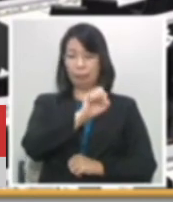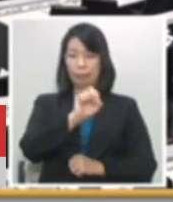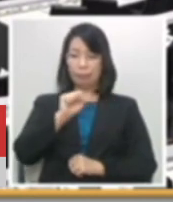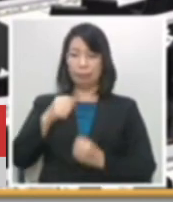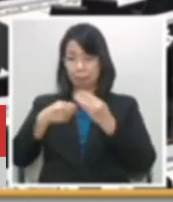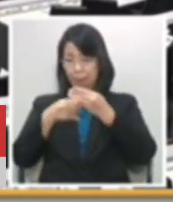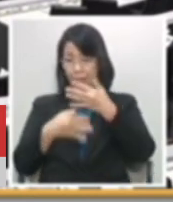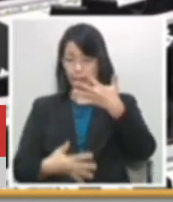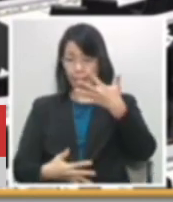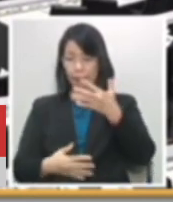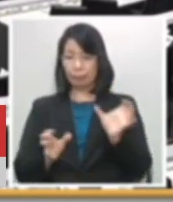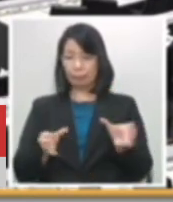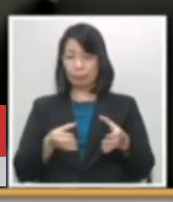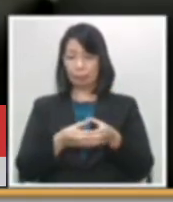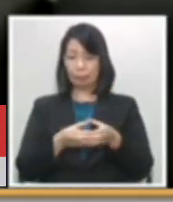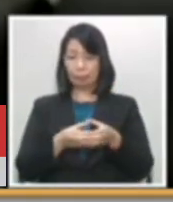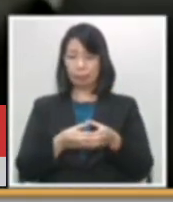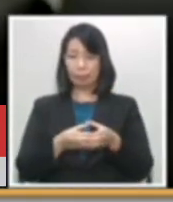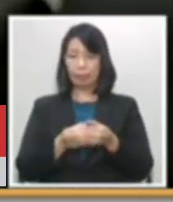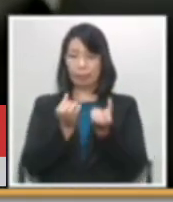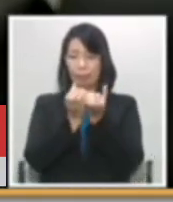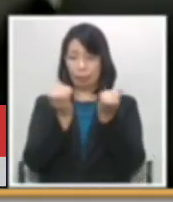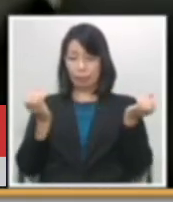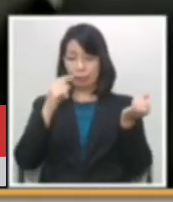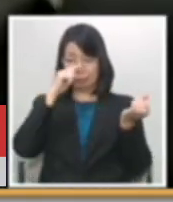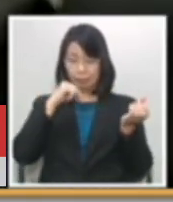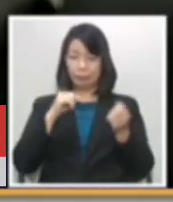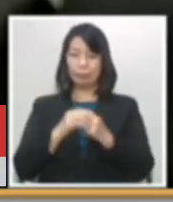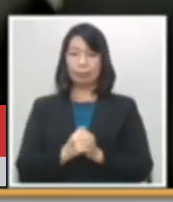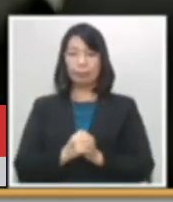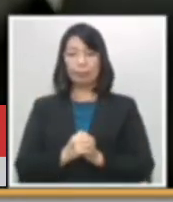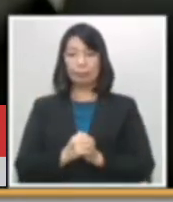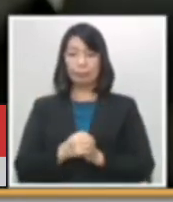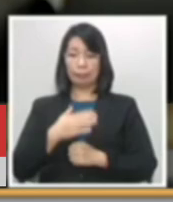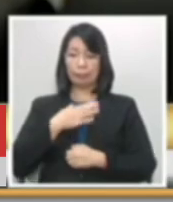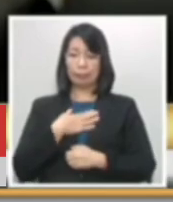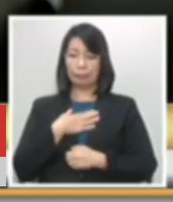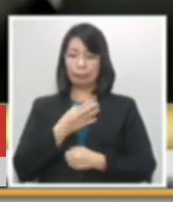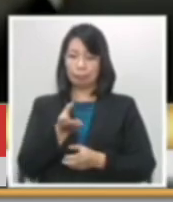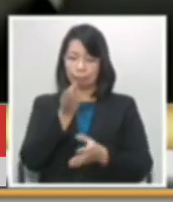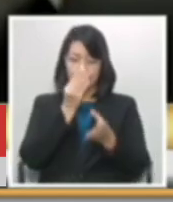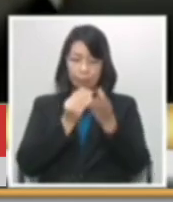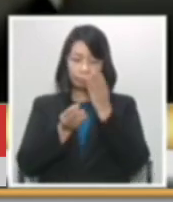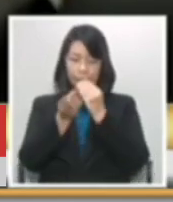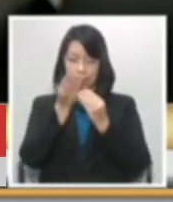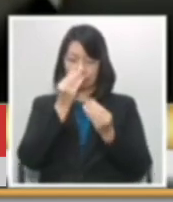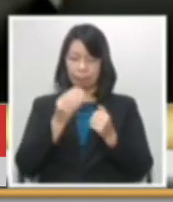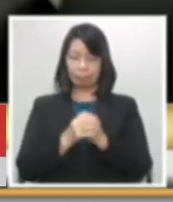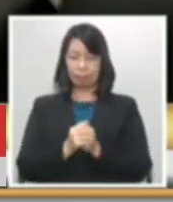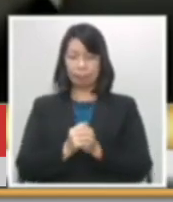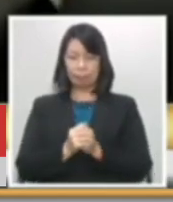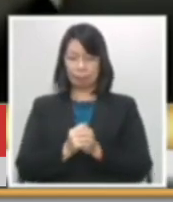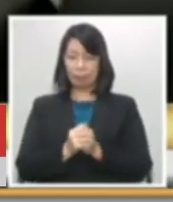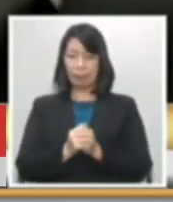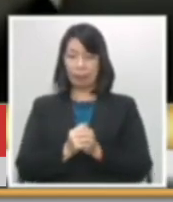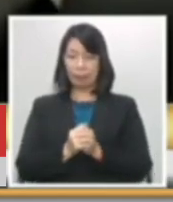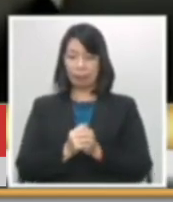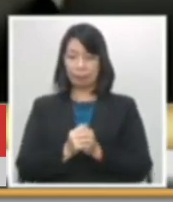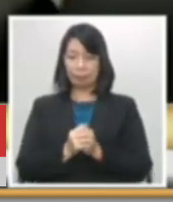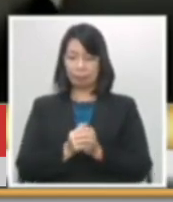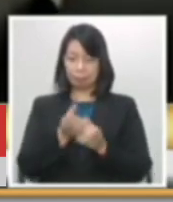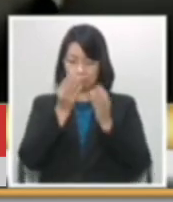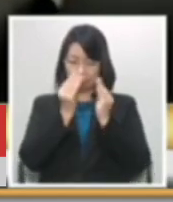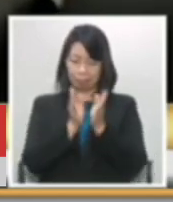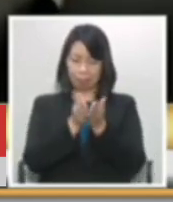ายชื่อพรรคพลเมืองไทยค่ะจากการศึกษาร่างพระราชบัญญัติงบประมาณรายจ่ายประจำปี